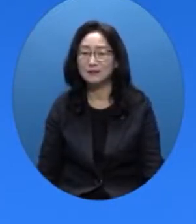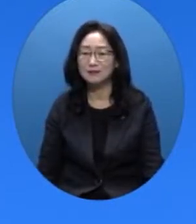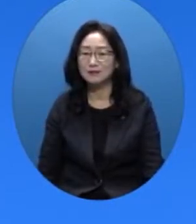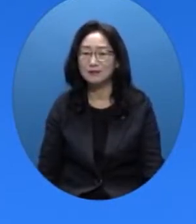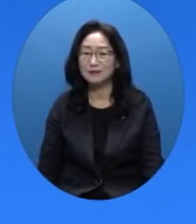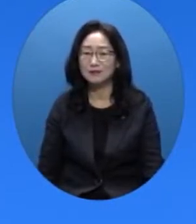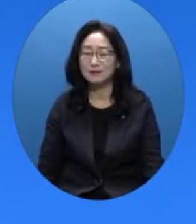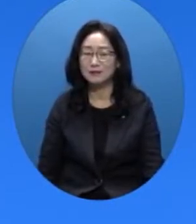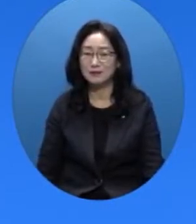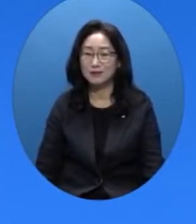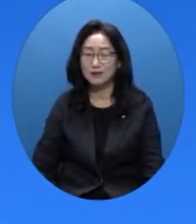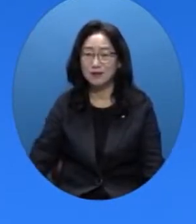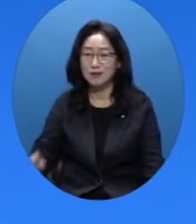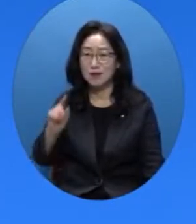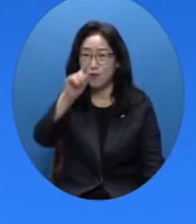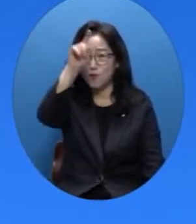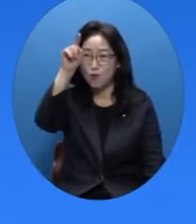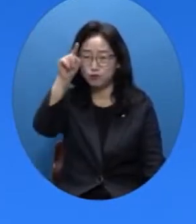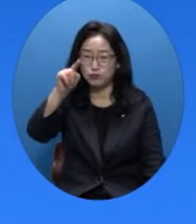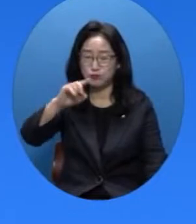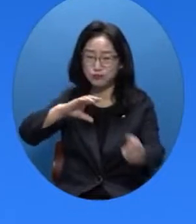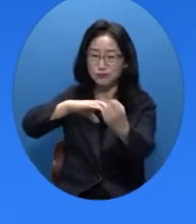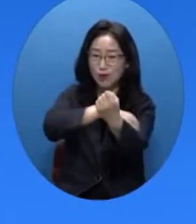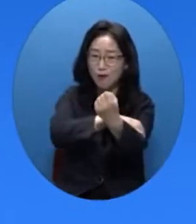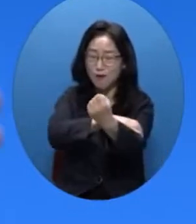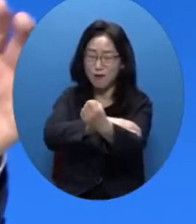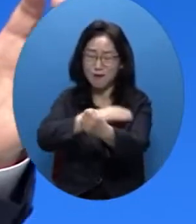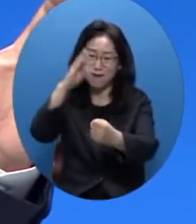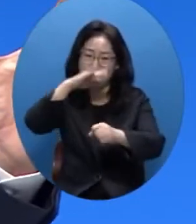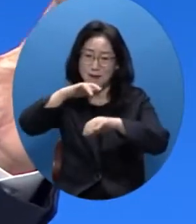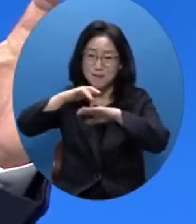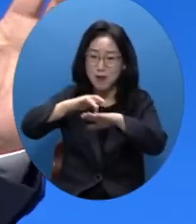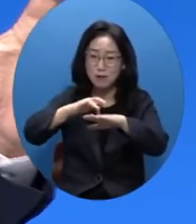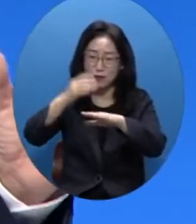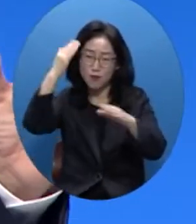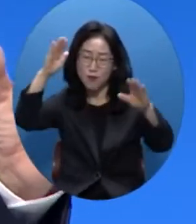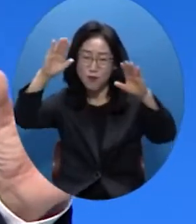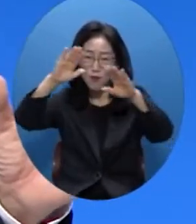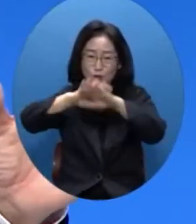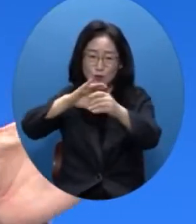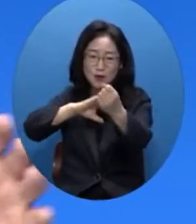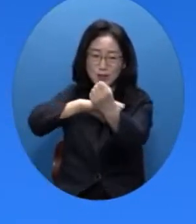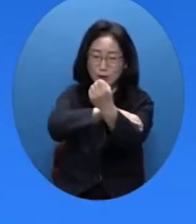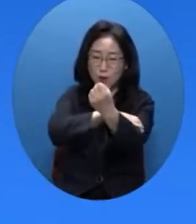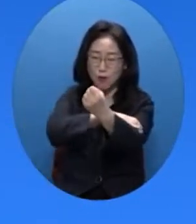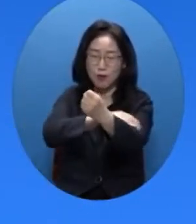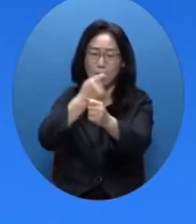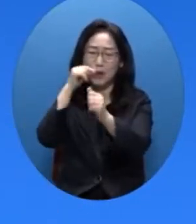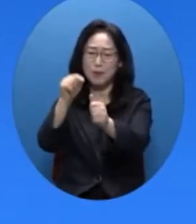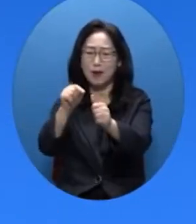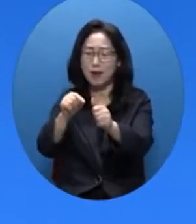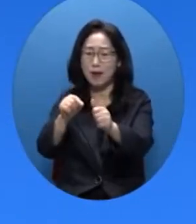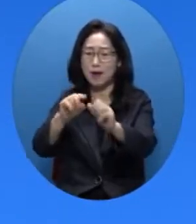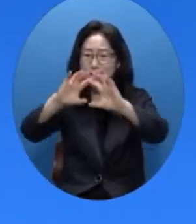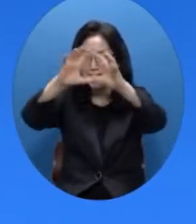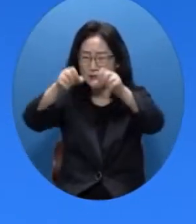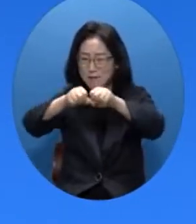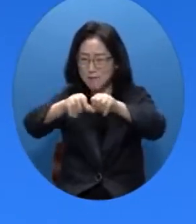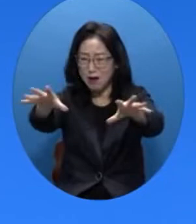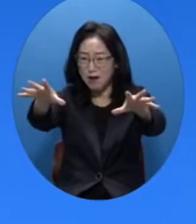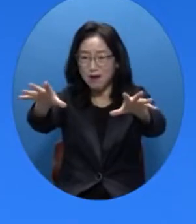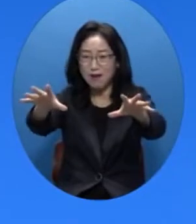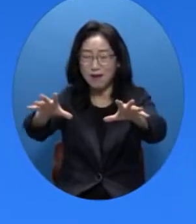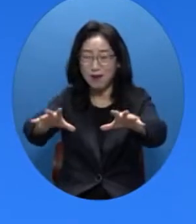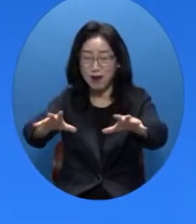0 2 고 3 를 잡은 악한 원수 마귀가 어둠의 세력을 언 스타의 확장에서 어둠의 기둥 뭐 마다